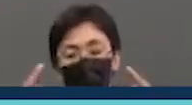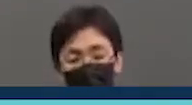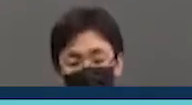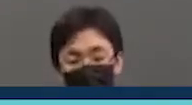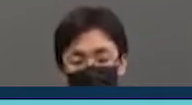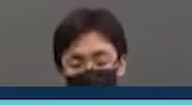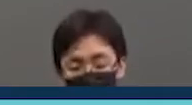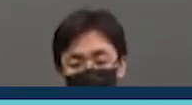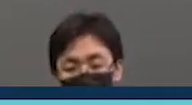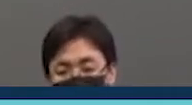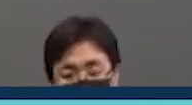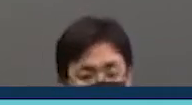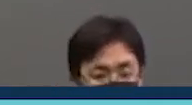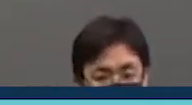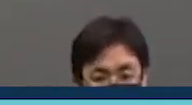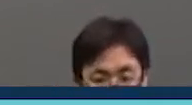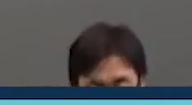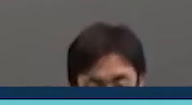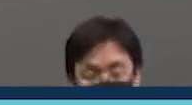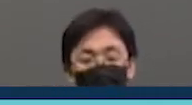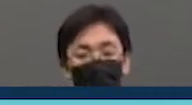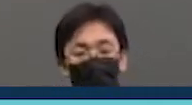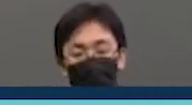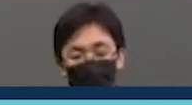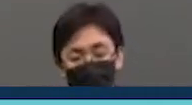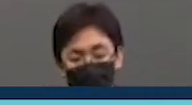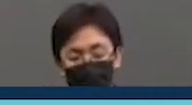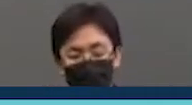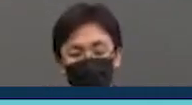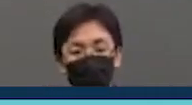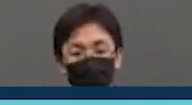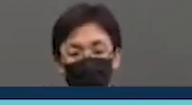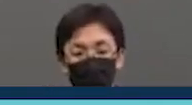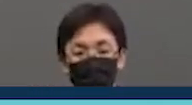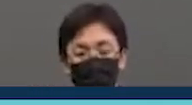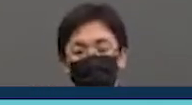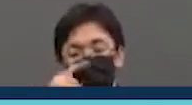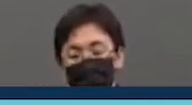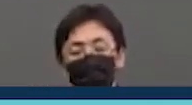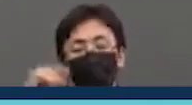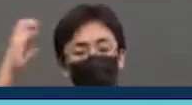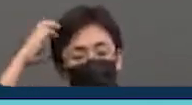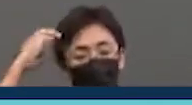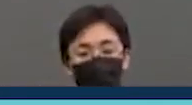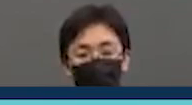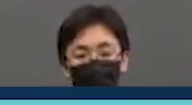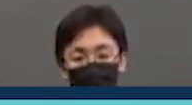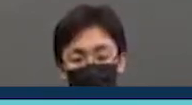องในการป้องกันและแก้ไขปัญหายาเสพติดร่วมกันภายใต้ความร่วมมือระหว่างประเทศ